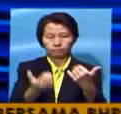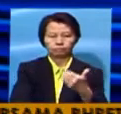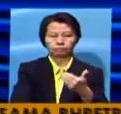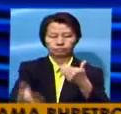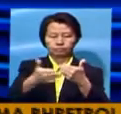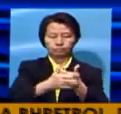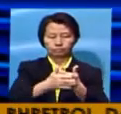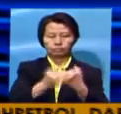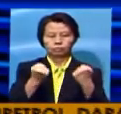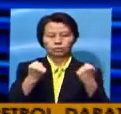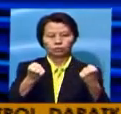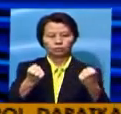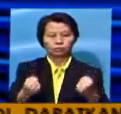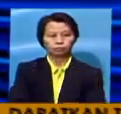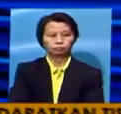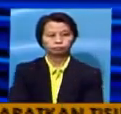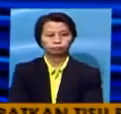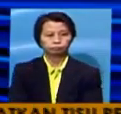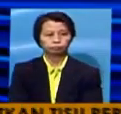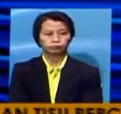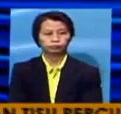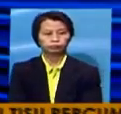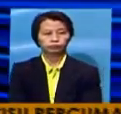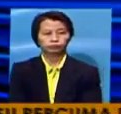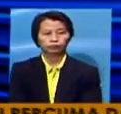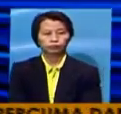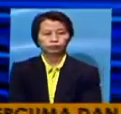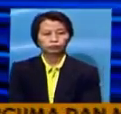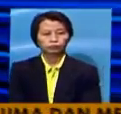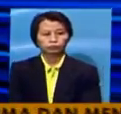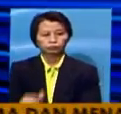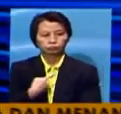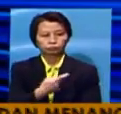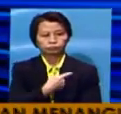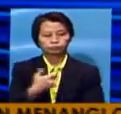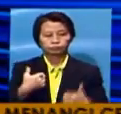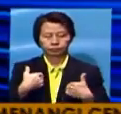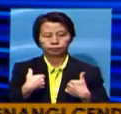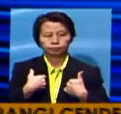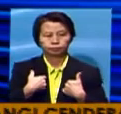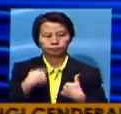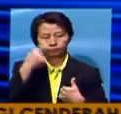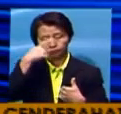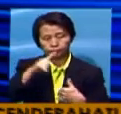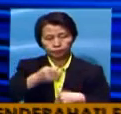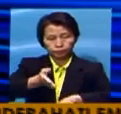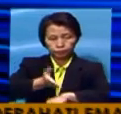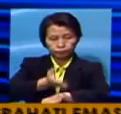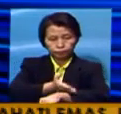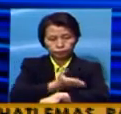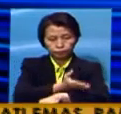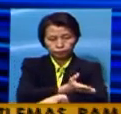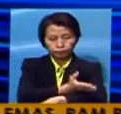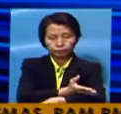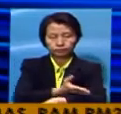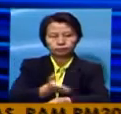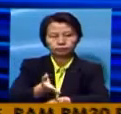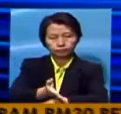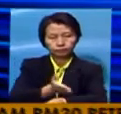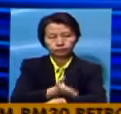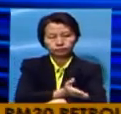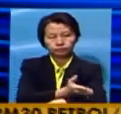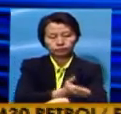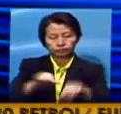Kukuh kam yang berat yang berormat menteriama untuk memperbaiki